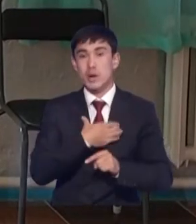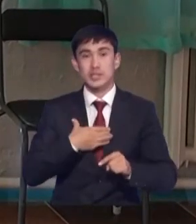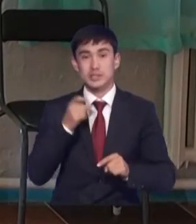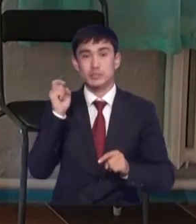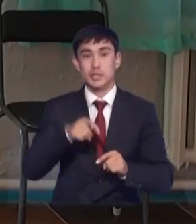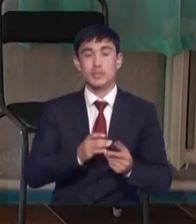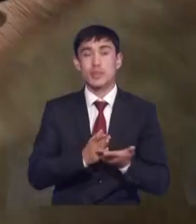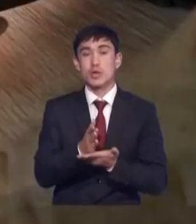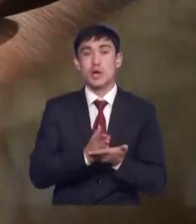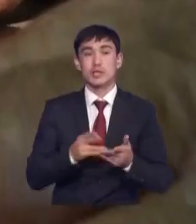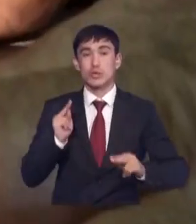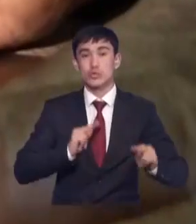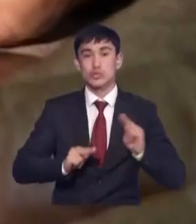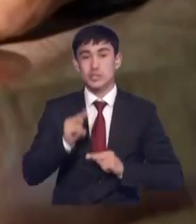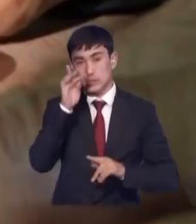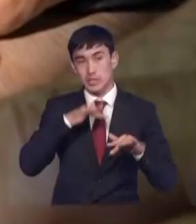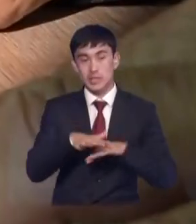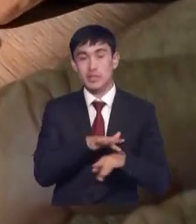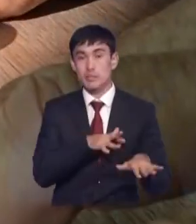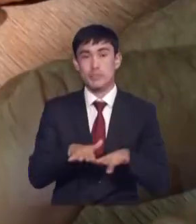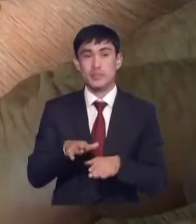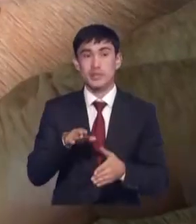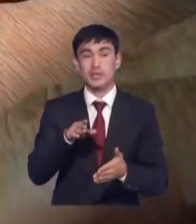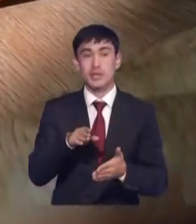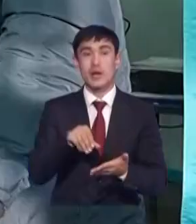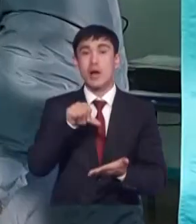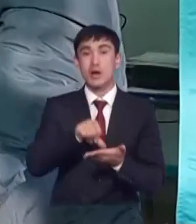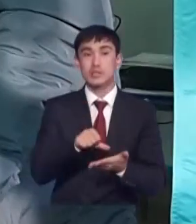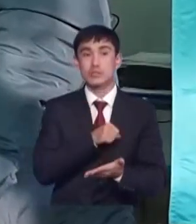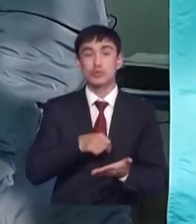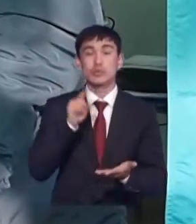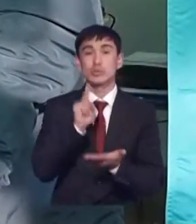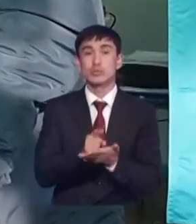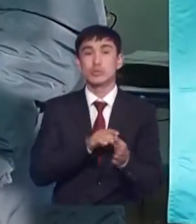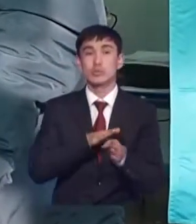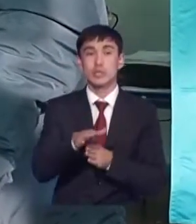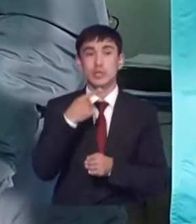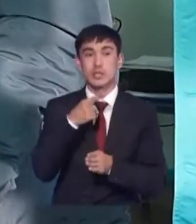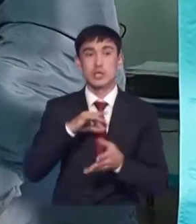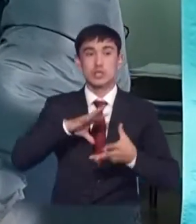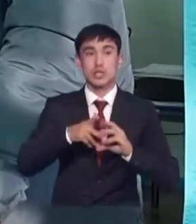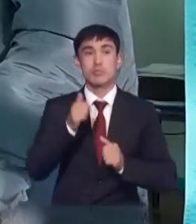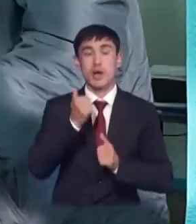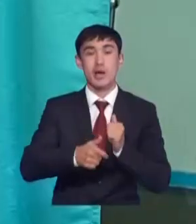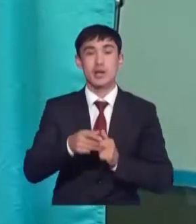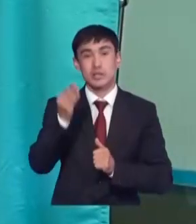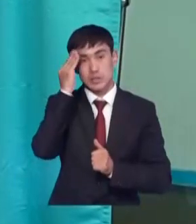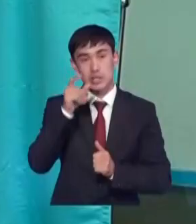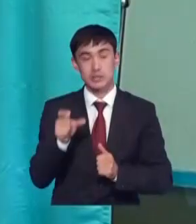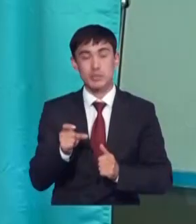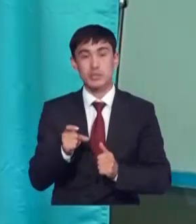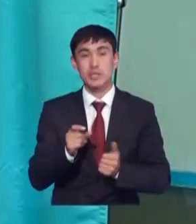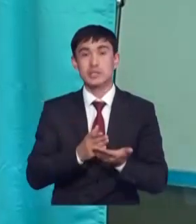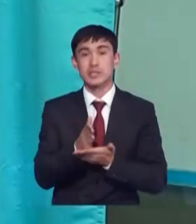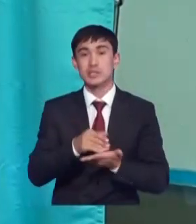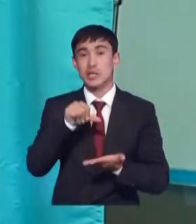Ардагер ұстаз тәуелсіз ел тарихындағы саяси науқандарға тегіс қатысып, азаматтық парысын өтегенін айтады. Жалпы әр саналы азамат саясатқа бейқам